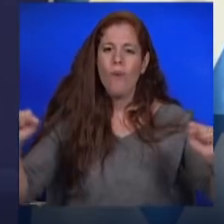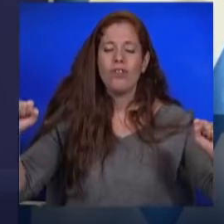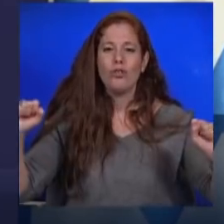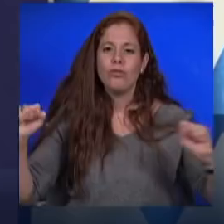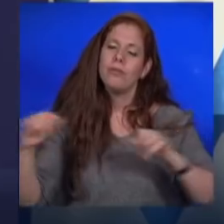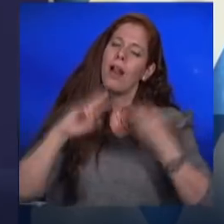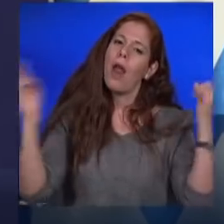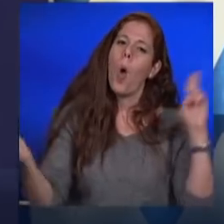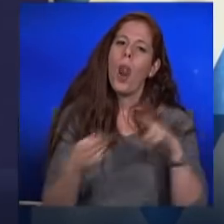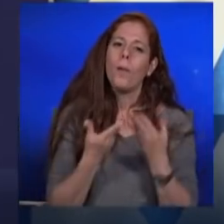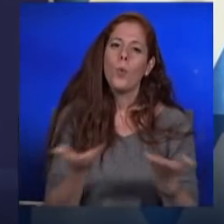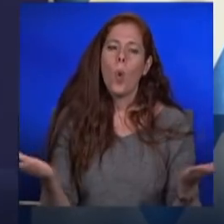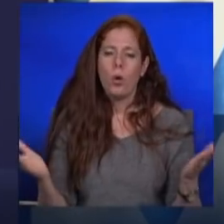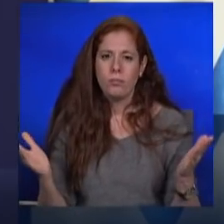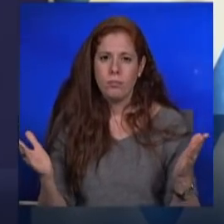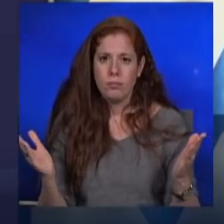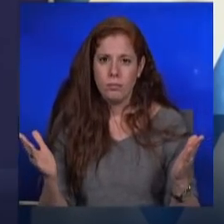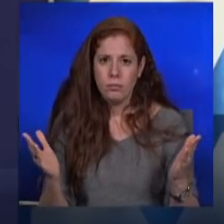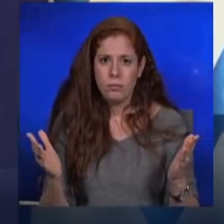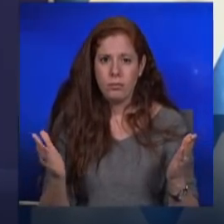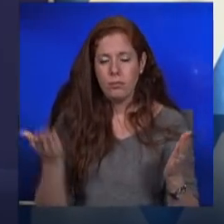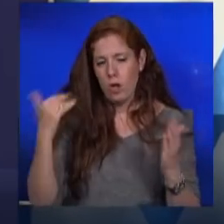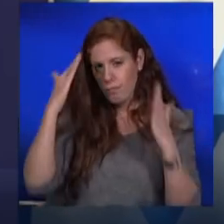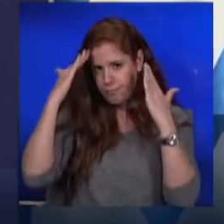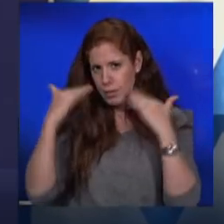כולו. אחרי מלחמת יום הכיפורים,